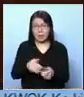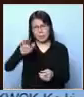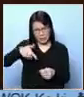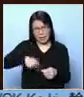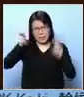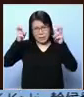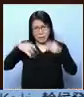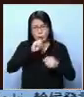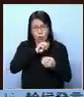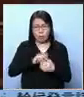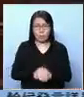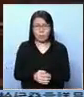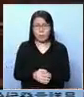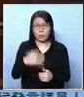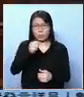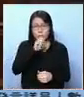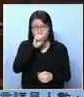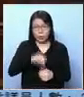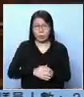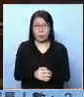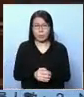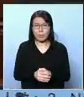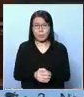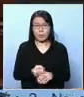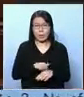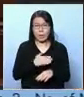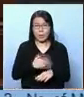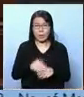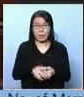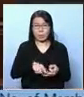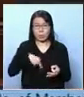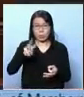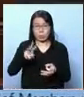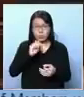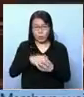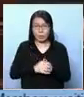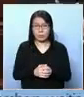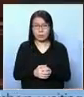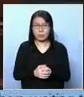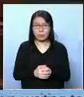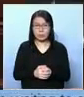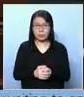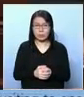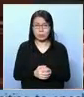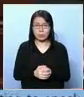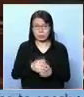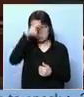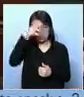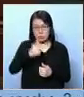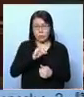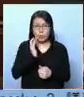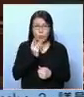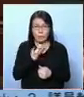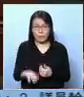我哋。 好，即係主席，我其實講呢個咧，係同剛才胡志偉所講話，特首冇辦法